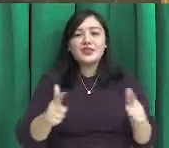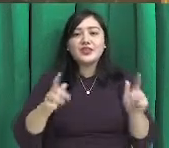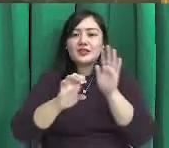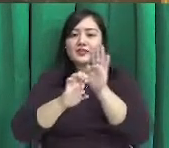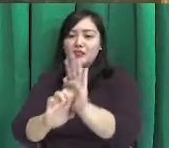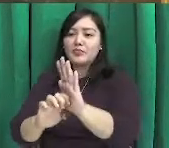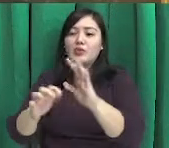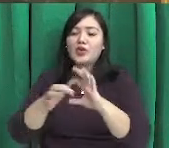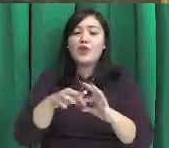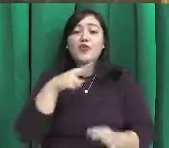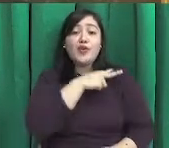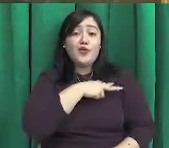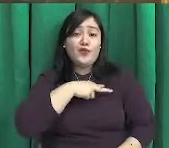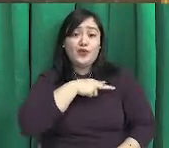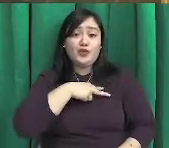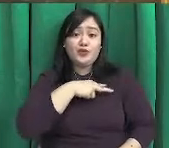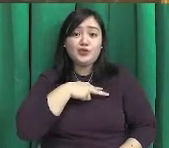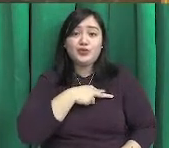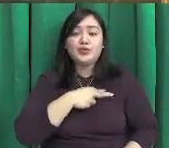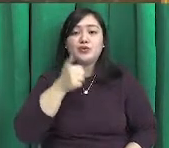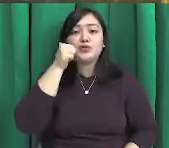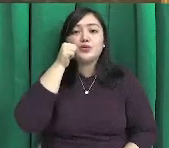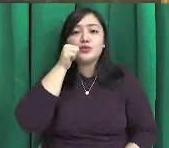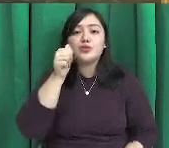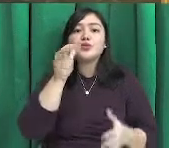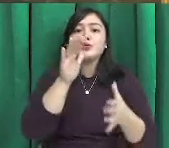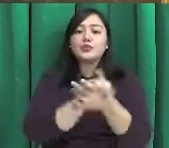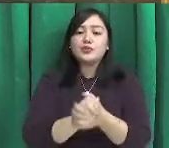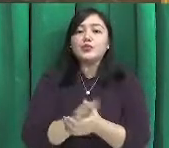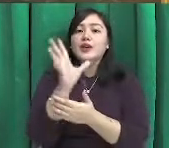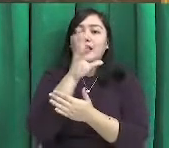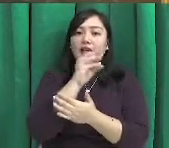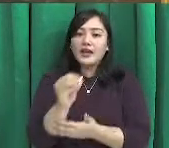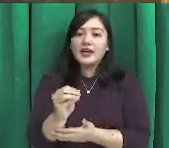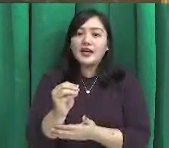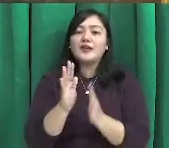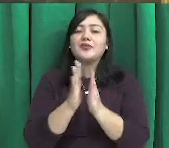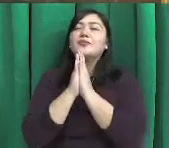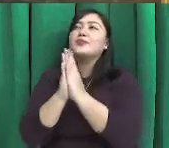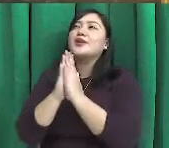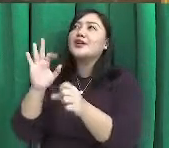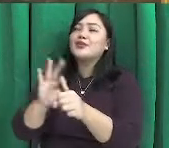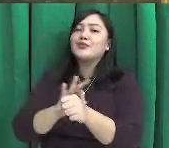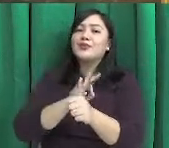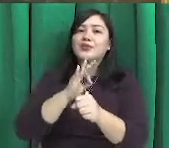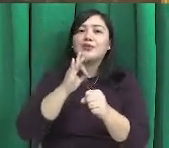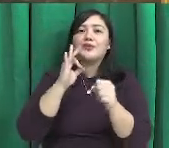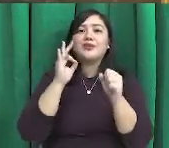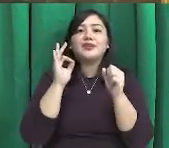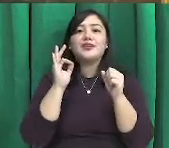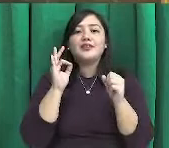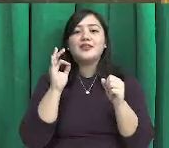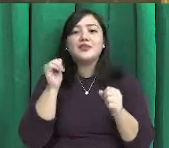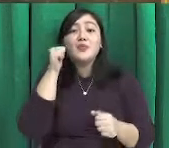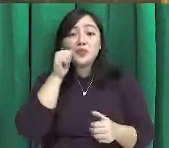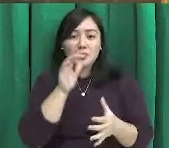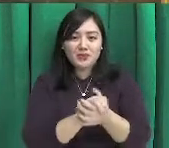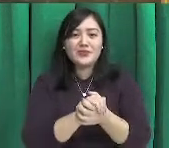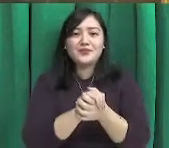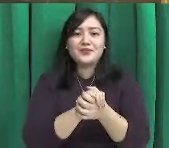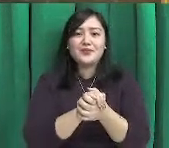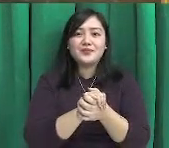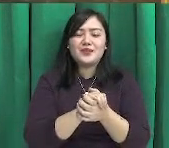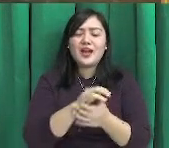woman na sa inyo ko po nakita long suffering and meekness, talagang yun po yung nakita ko,